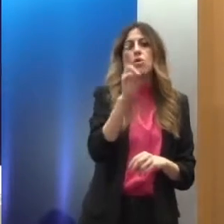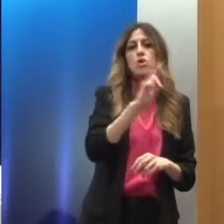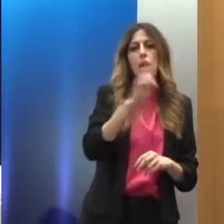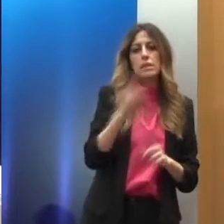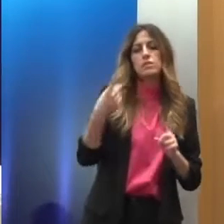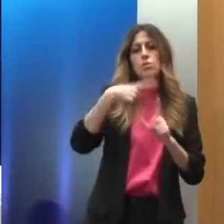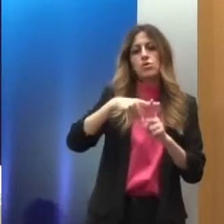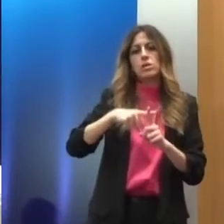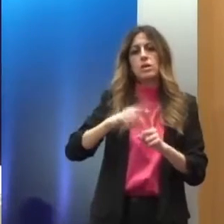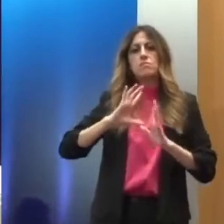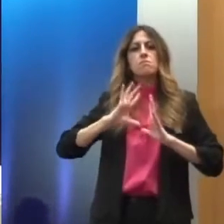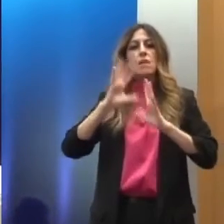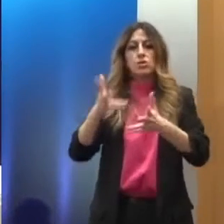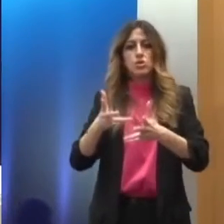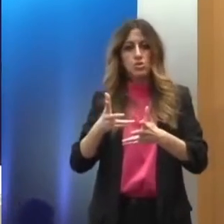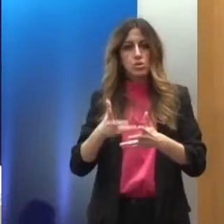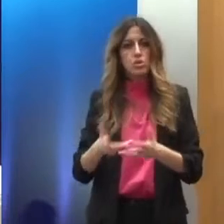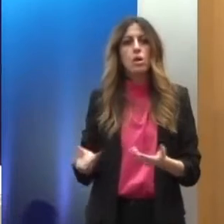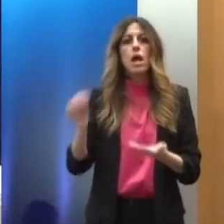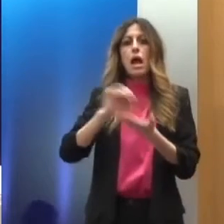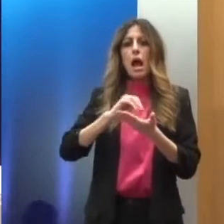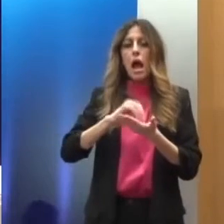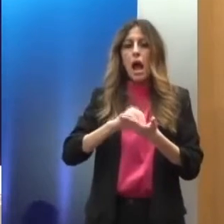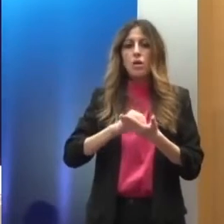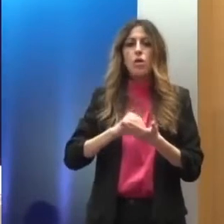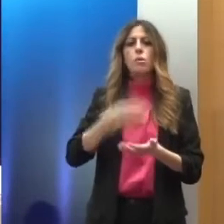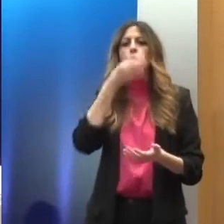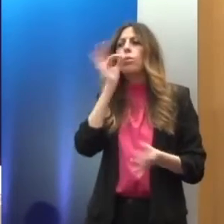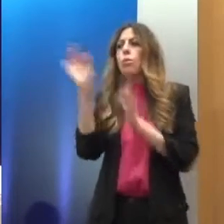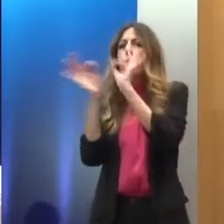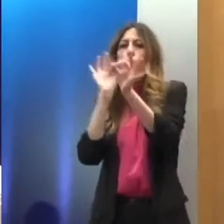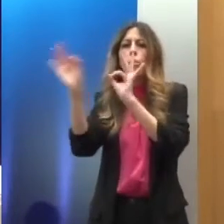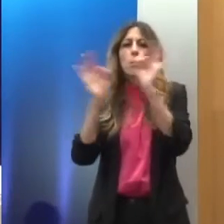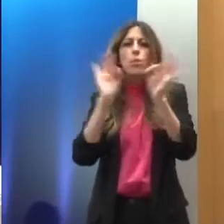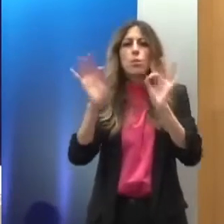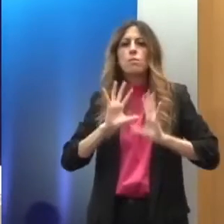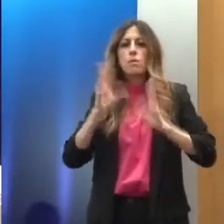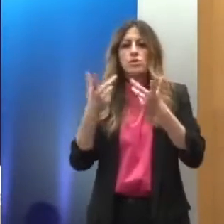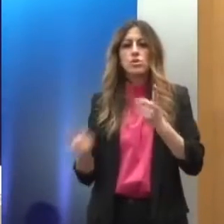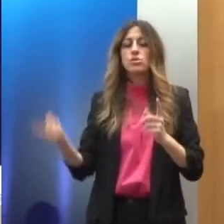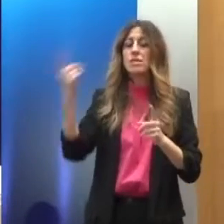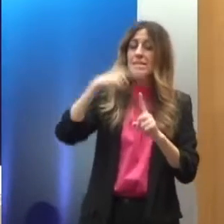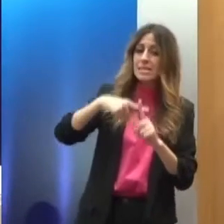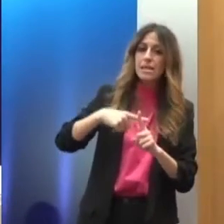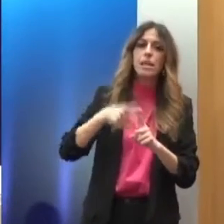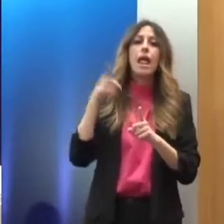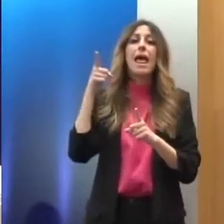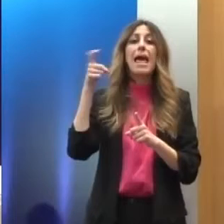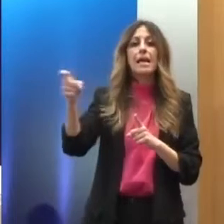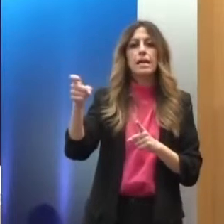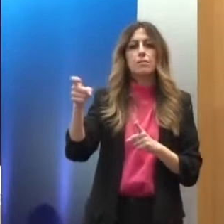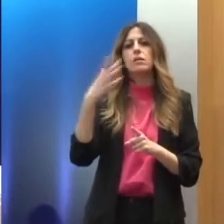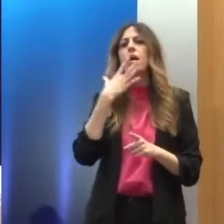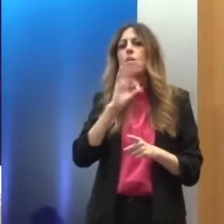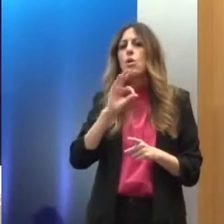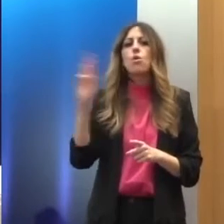επίπεδο εφαρμογής, είναι η ρητορική μίσους και τα εγκλήματα μίσους, εγκλήματα με